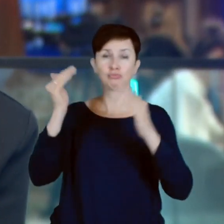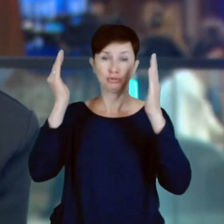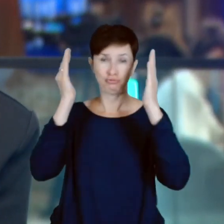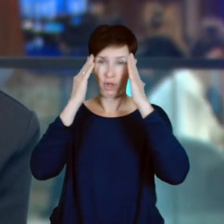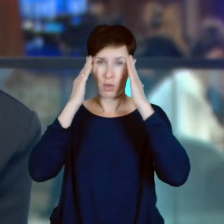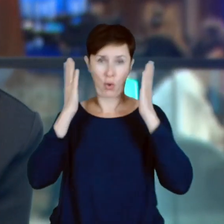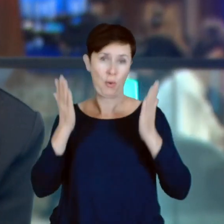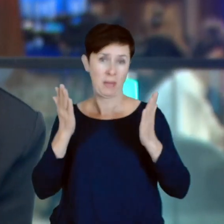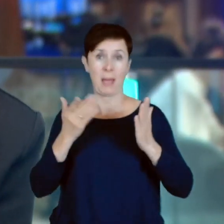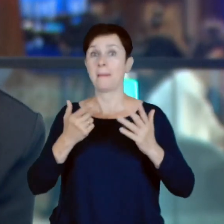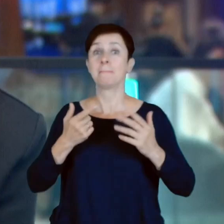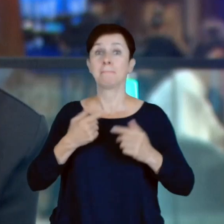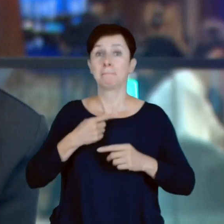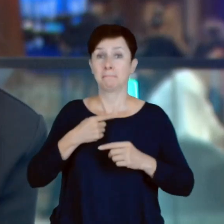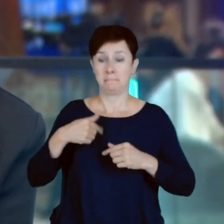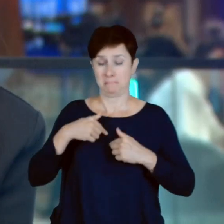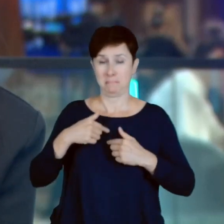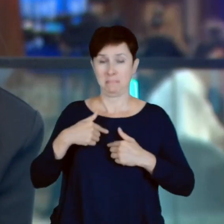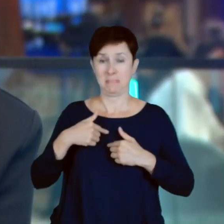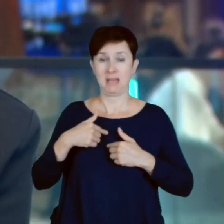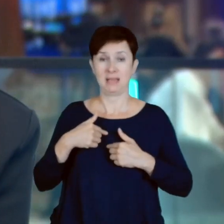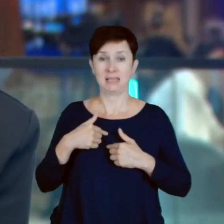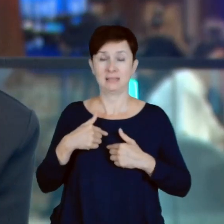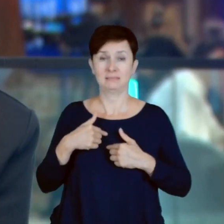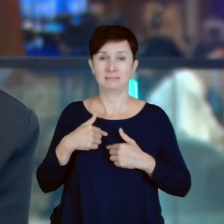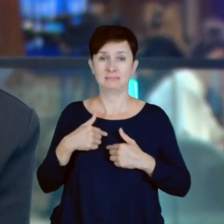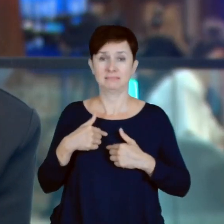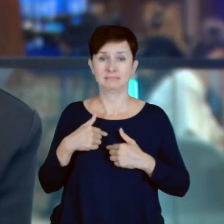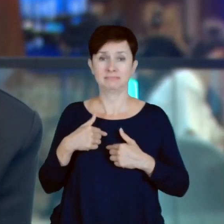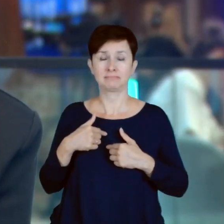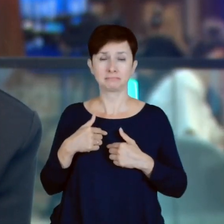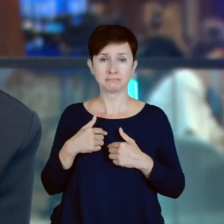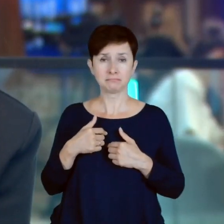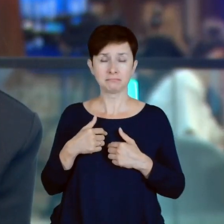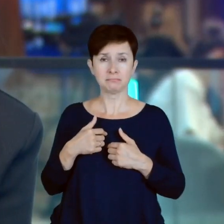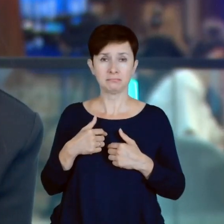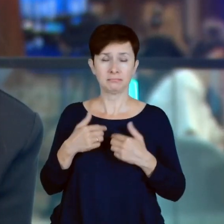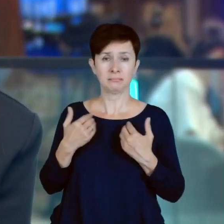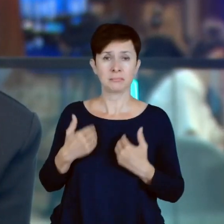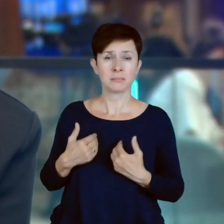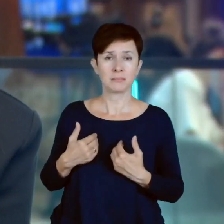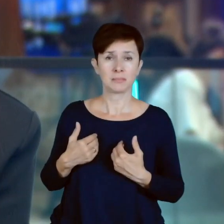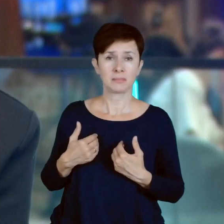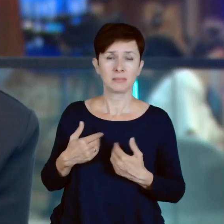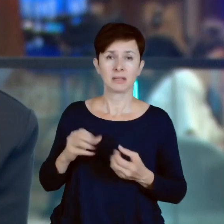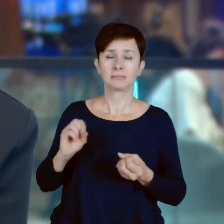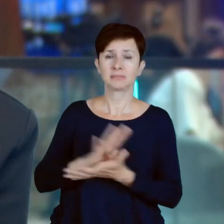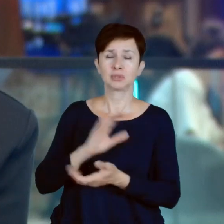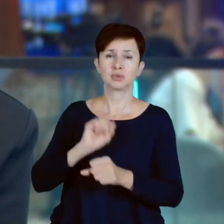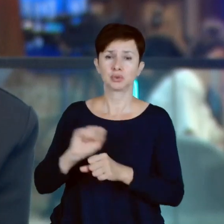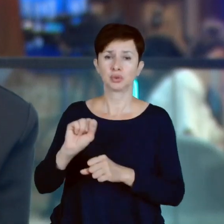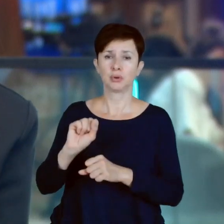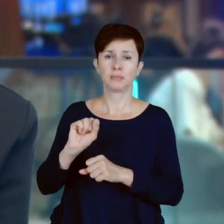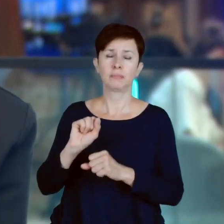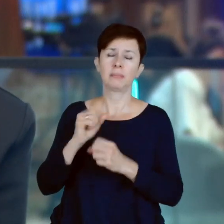jesteśmy creature of habits, prawda? To jest bardzo fajne określenie. I te nawyki są niezmiernie ważne, więc